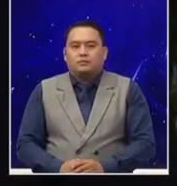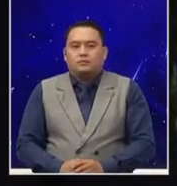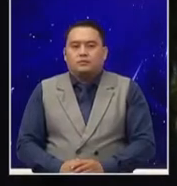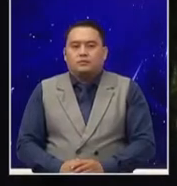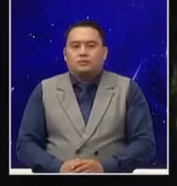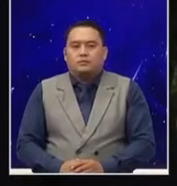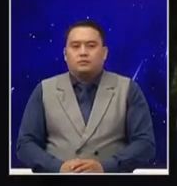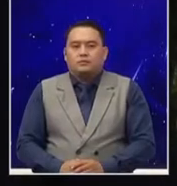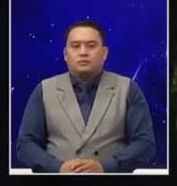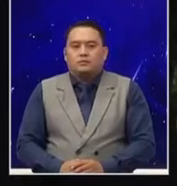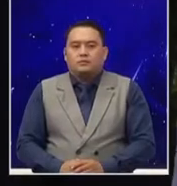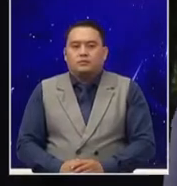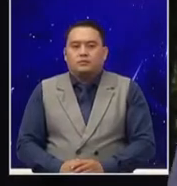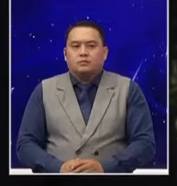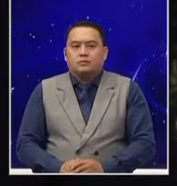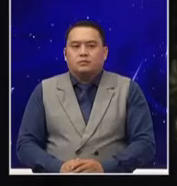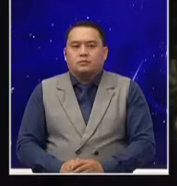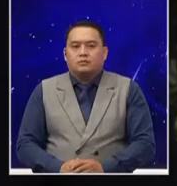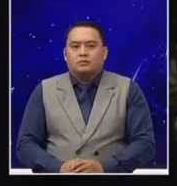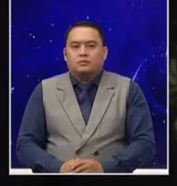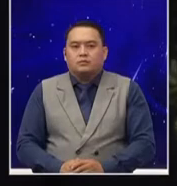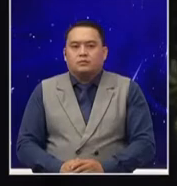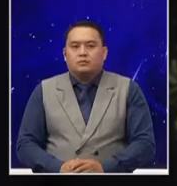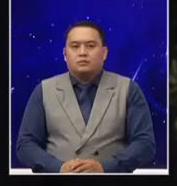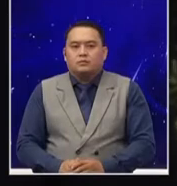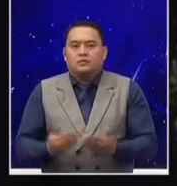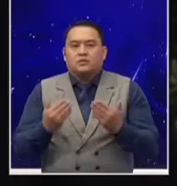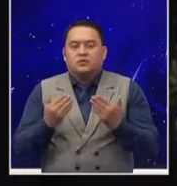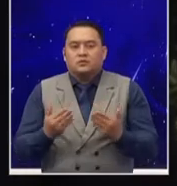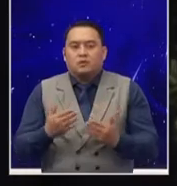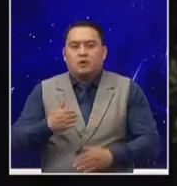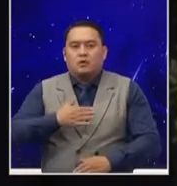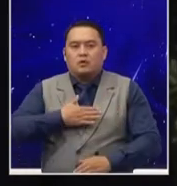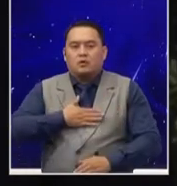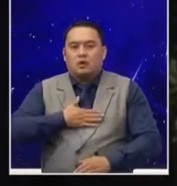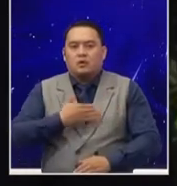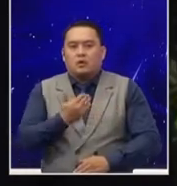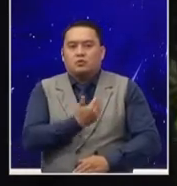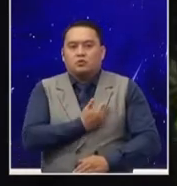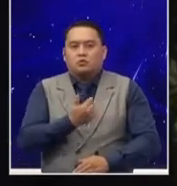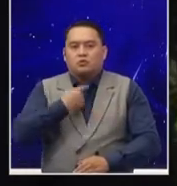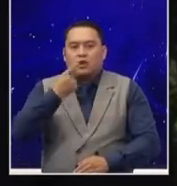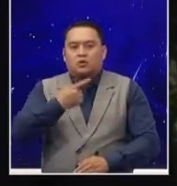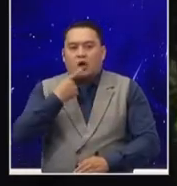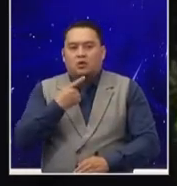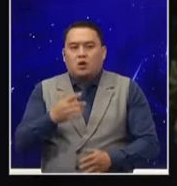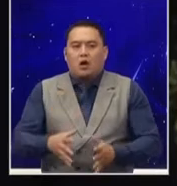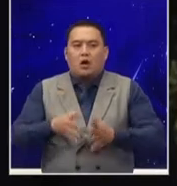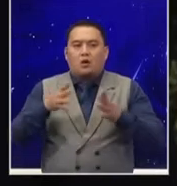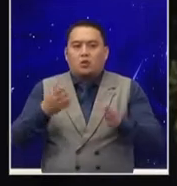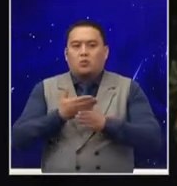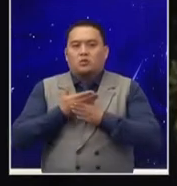Амандык Абасулы, Галикей Галымжанрайлына, бөлек рахметті айтым келеді. Хочу выразить